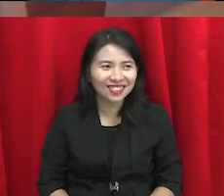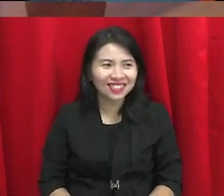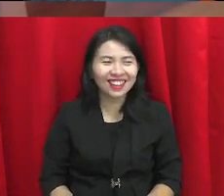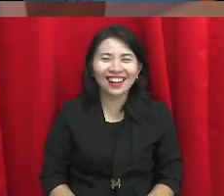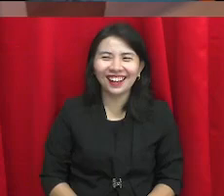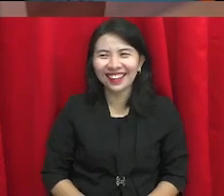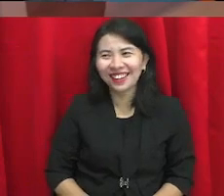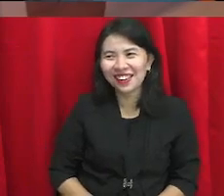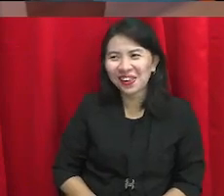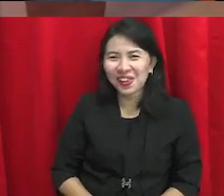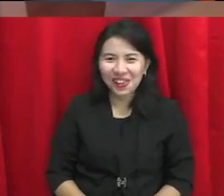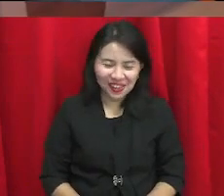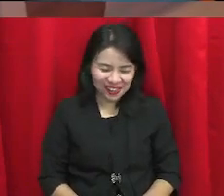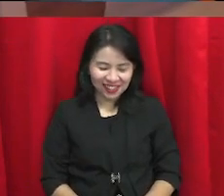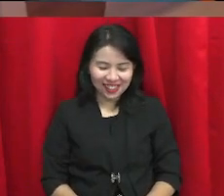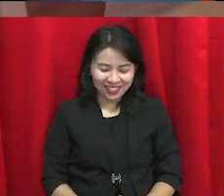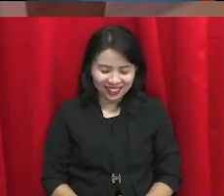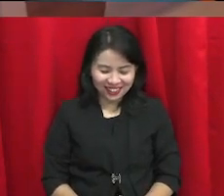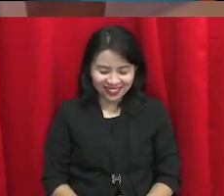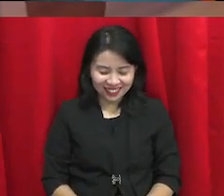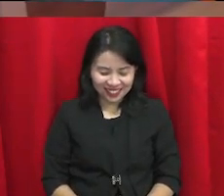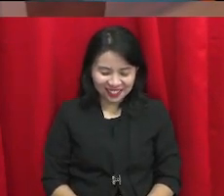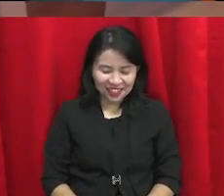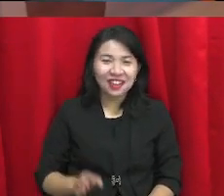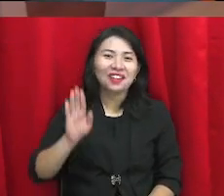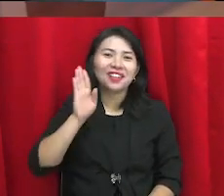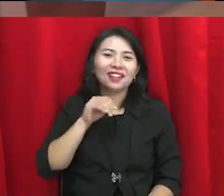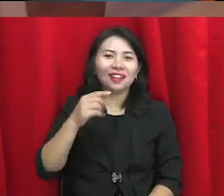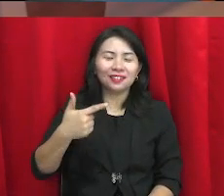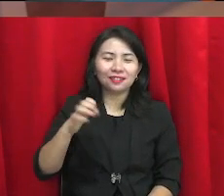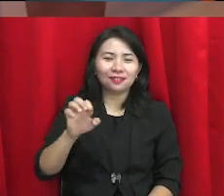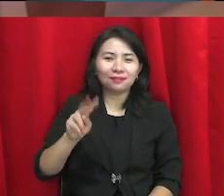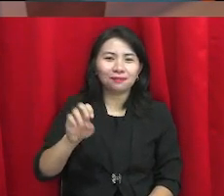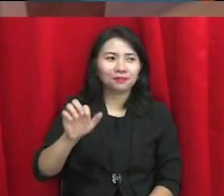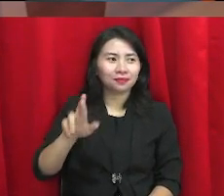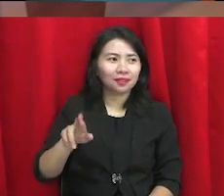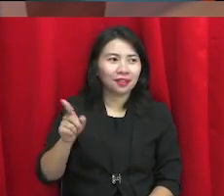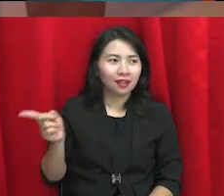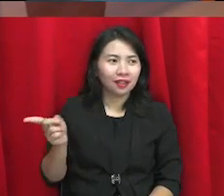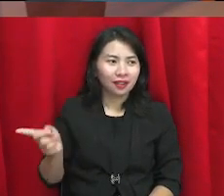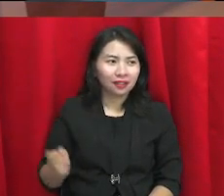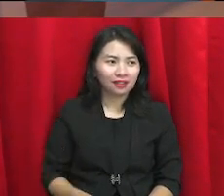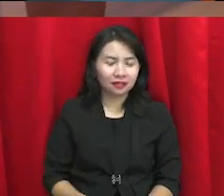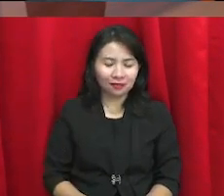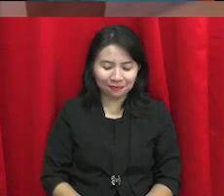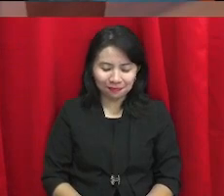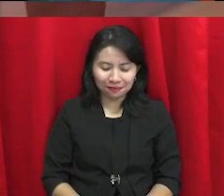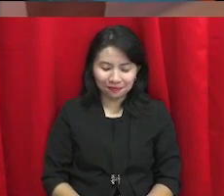natin yan. Si Brother Henry ba to kasi kung pinilit niya yung gusto niya baka nalaglag sa barko to.